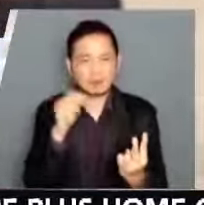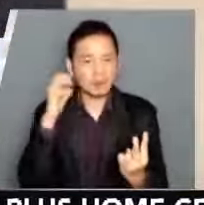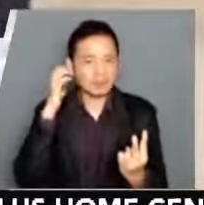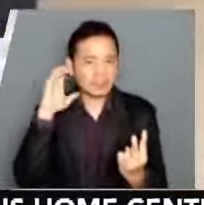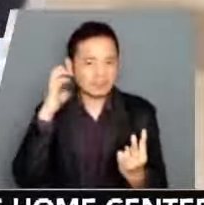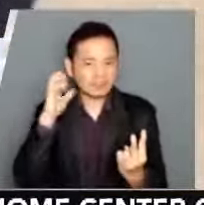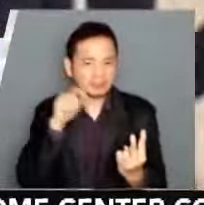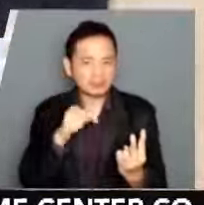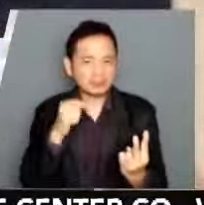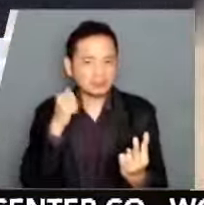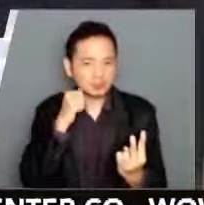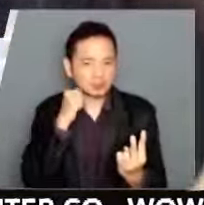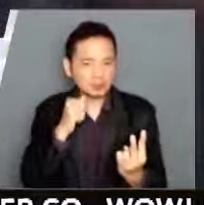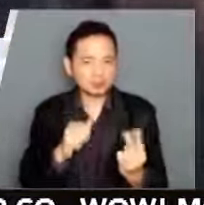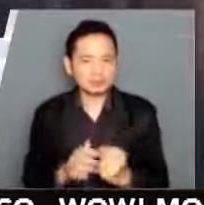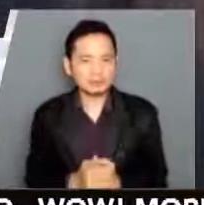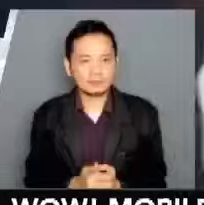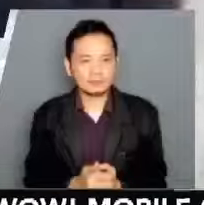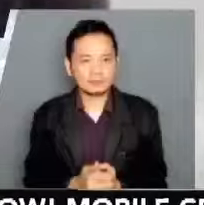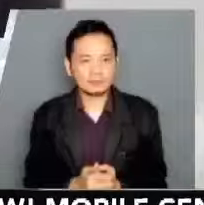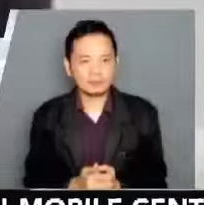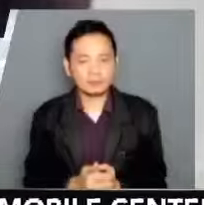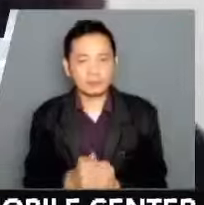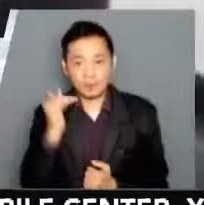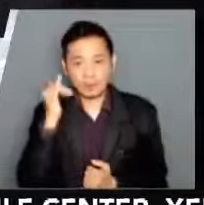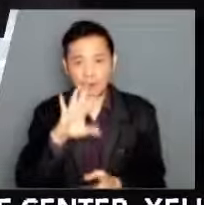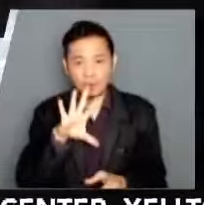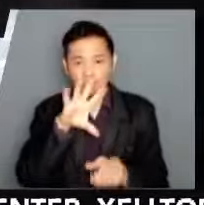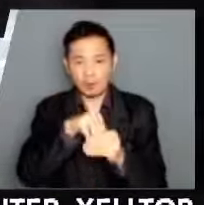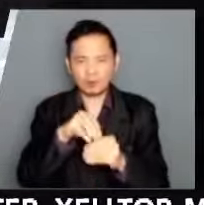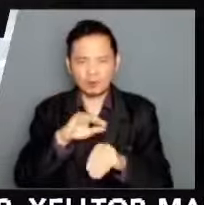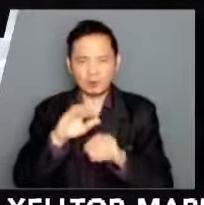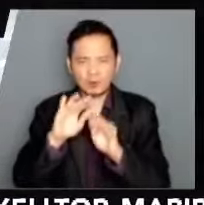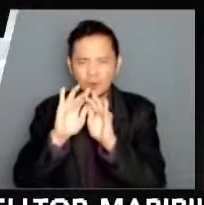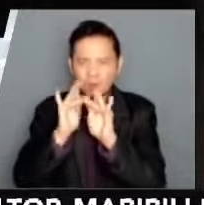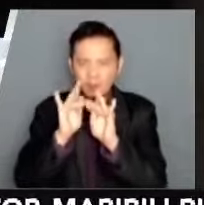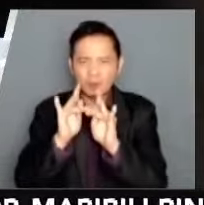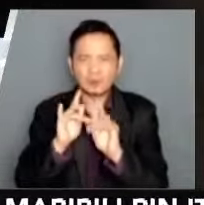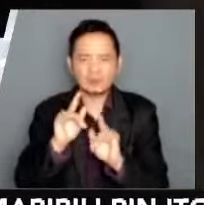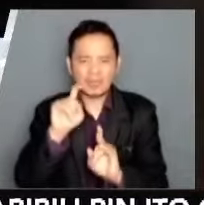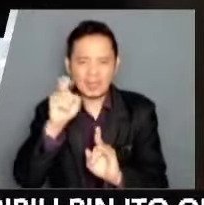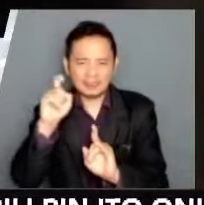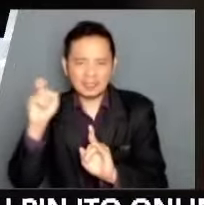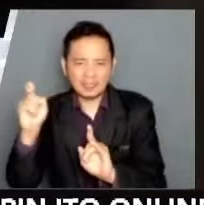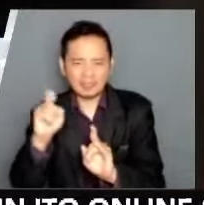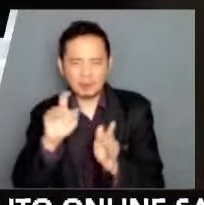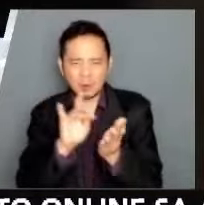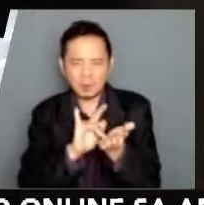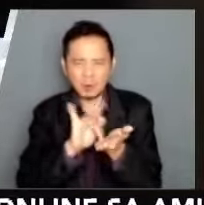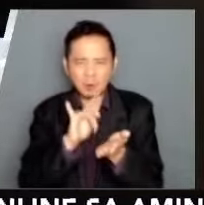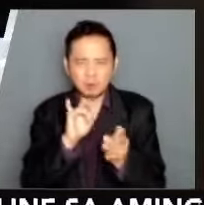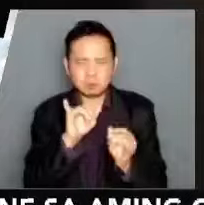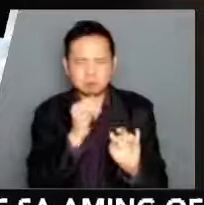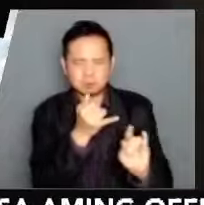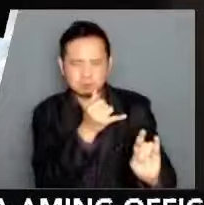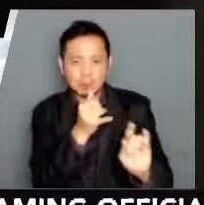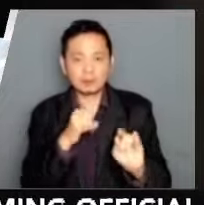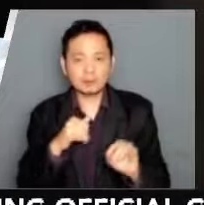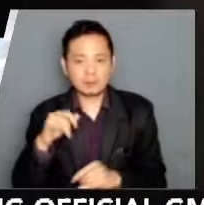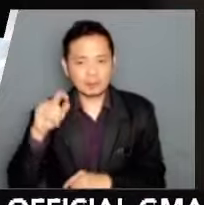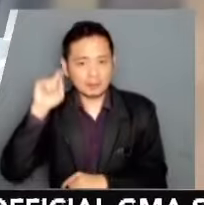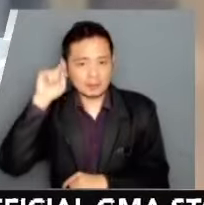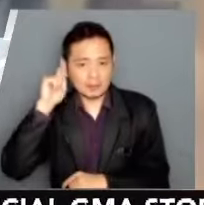taong gulang biktima umano ng online sexual abuse sa operasyon naarestong suspect na tiyuhin ng mga biktima ayon